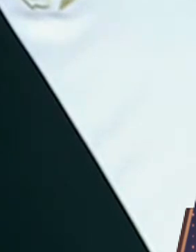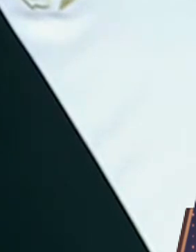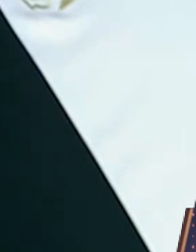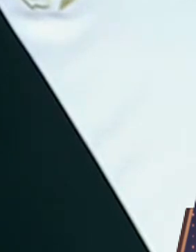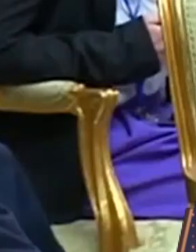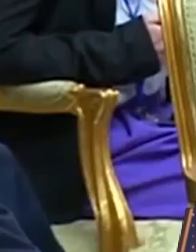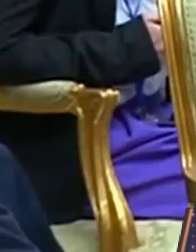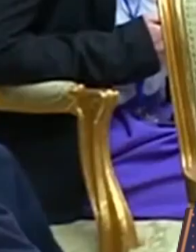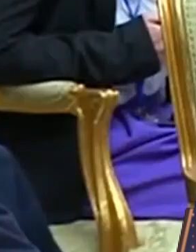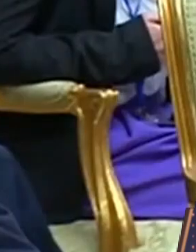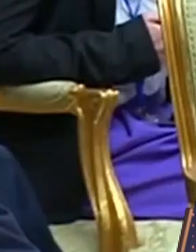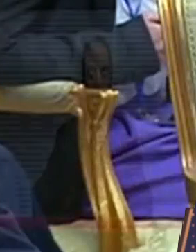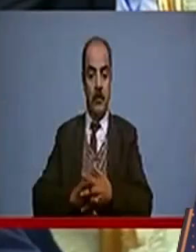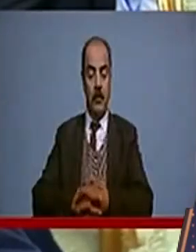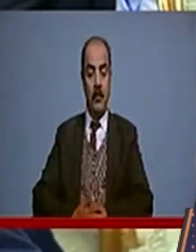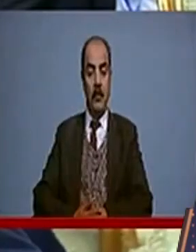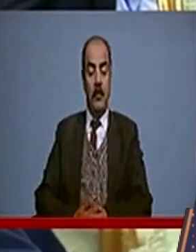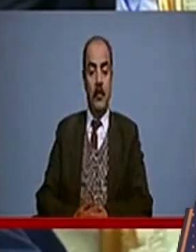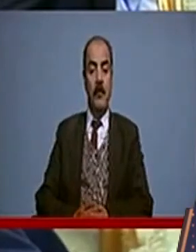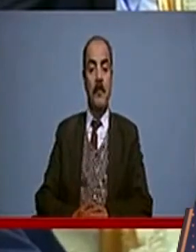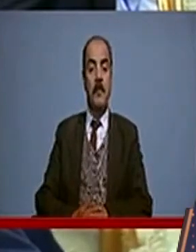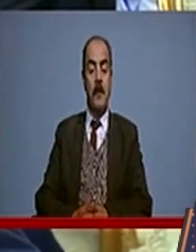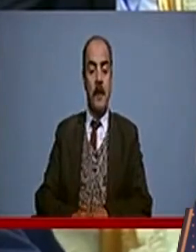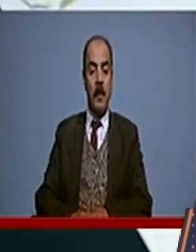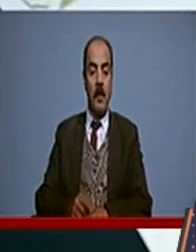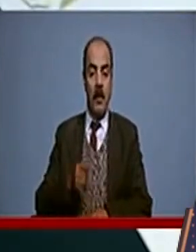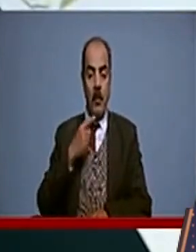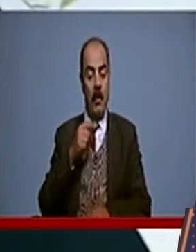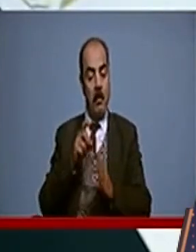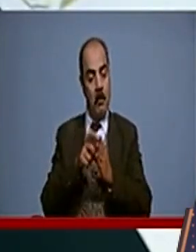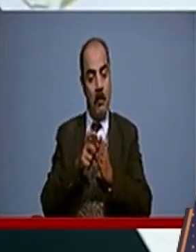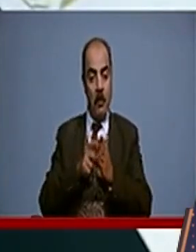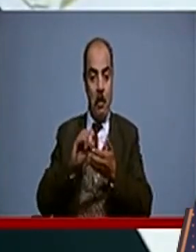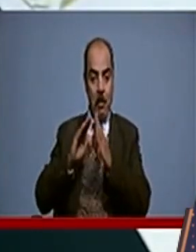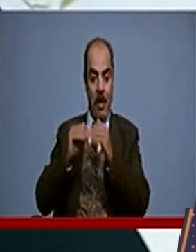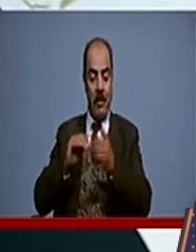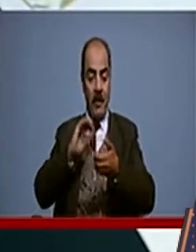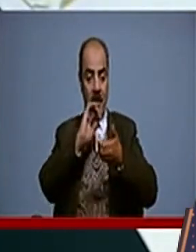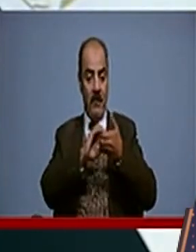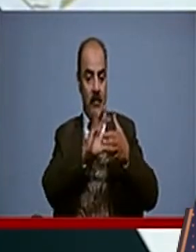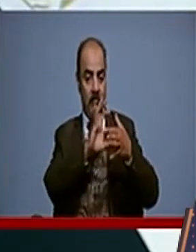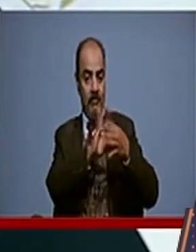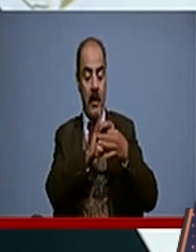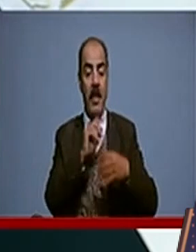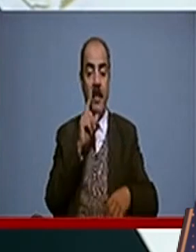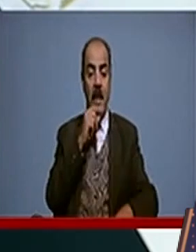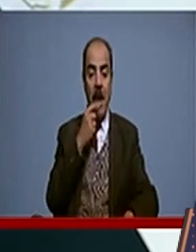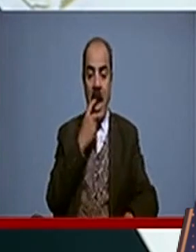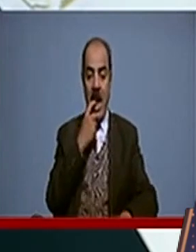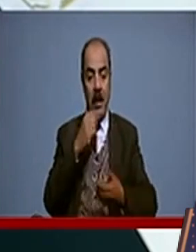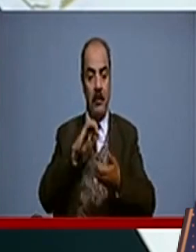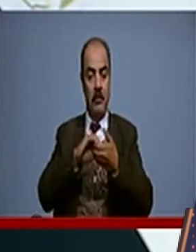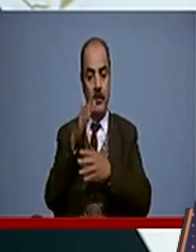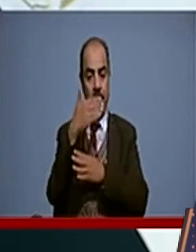الشركات الدنماركية في مصر وبما لديها خبرة عالمية في هذا المجال. أيضا تحدثنا على إمكانية أن احنا نتعاون في